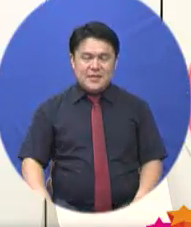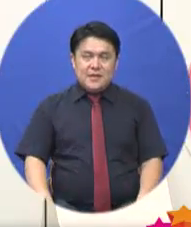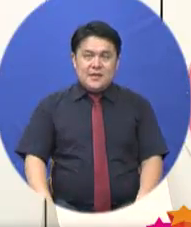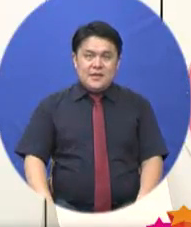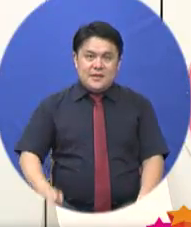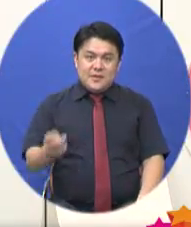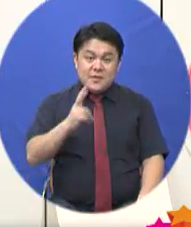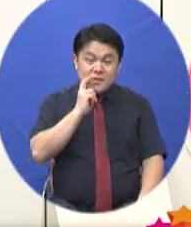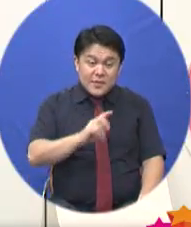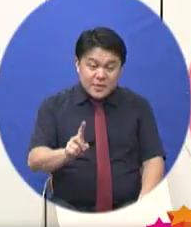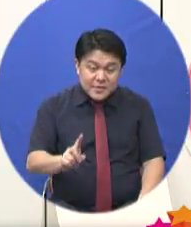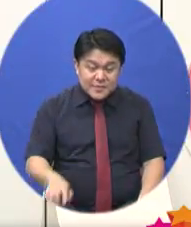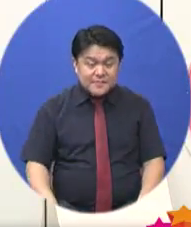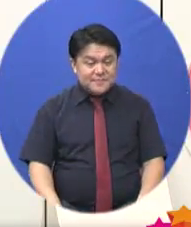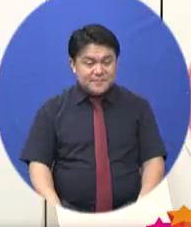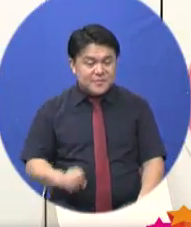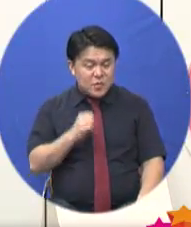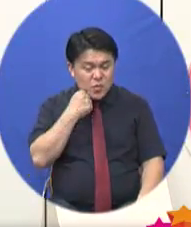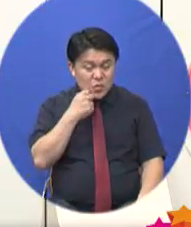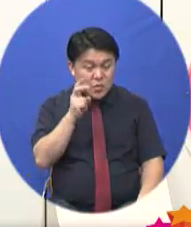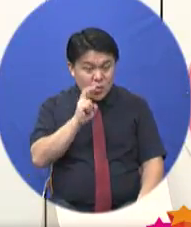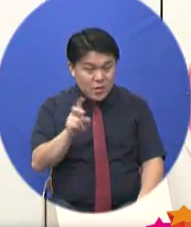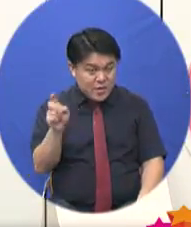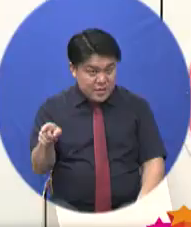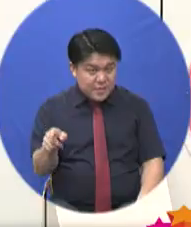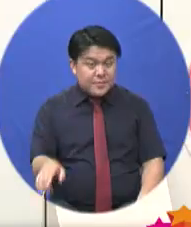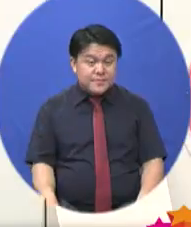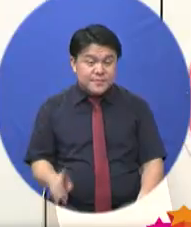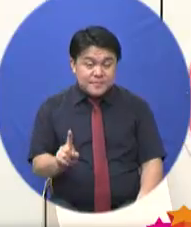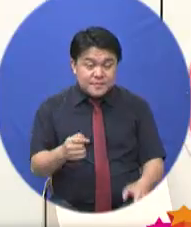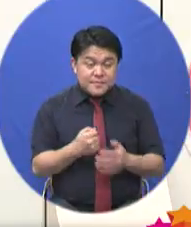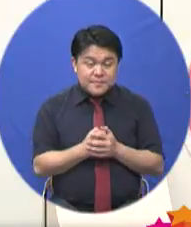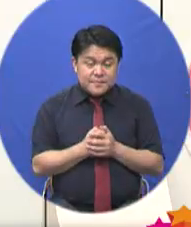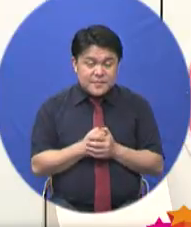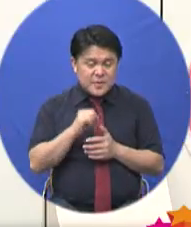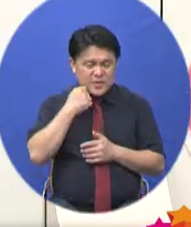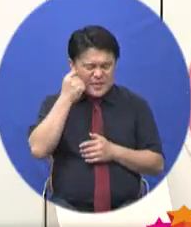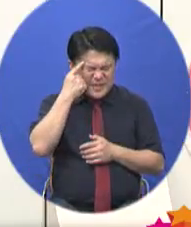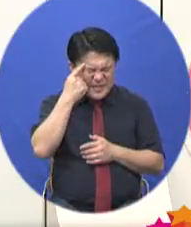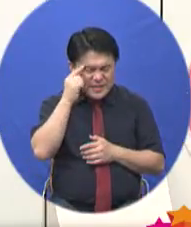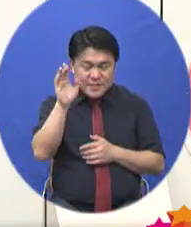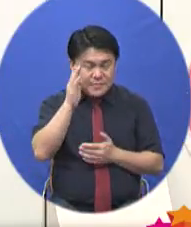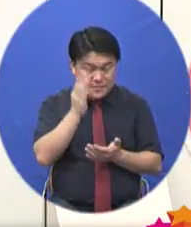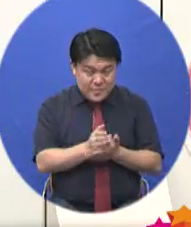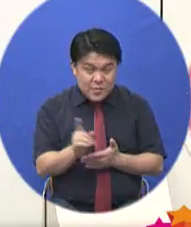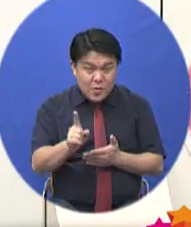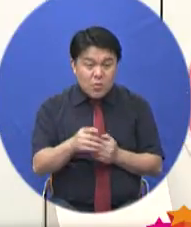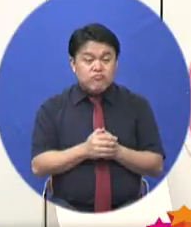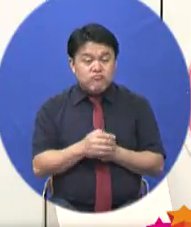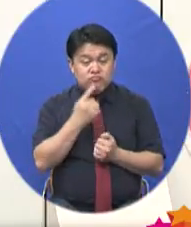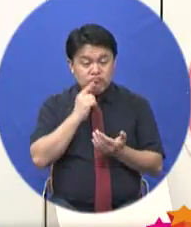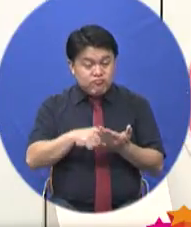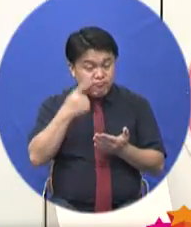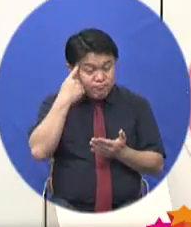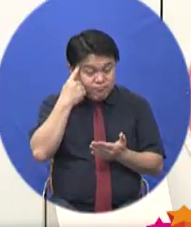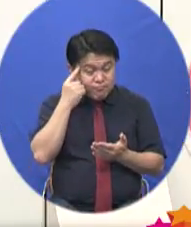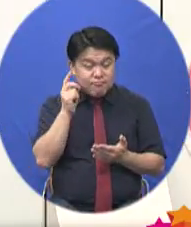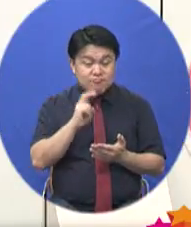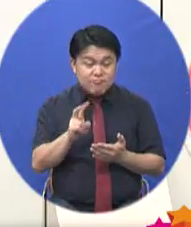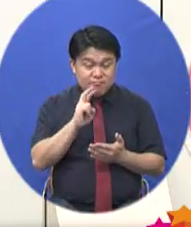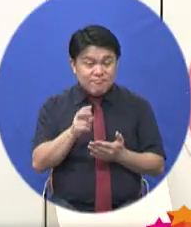이 노래가 조금 어려운 노래걸랑요. 네. 그러니까 어렵다고 생각하지 마시고 쉽게